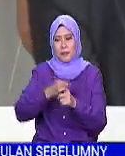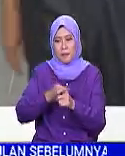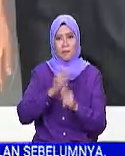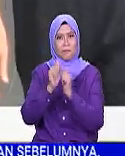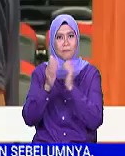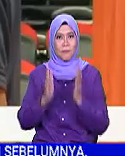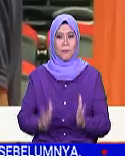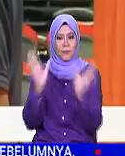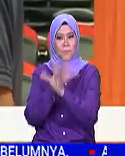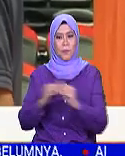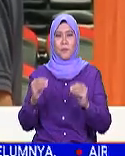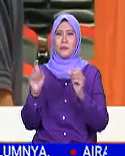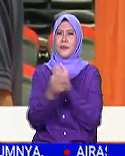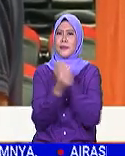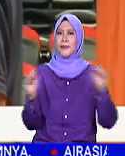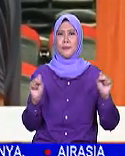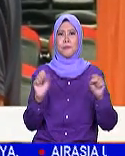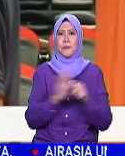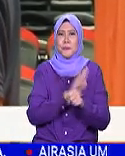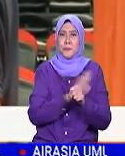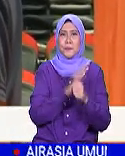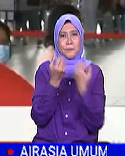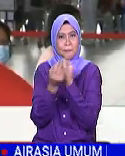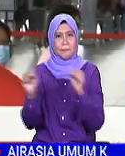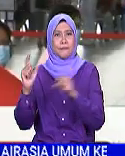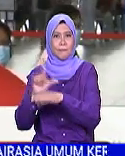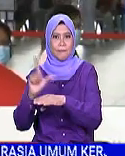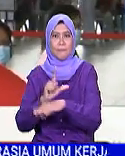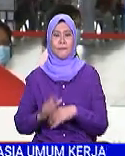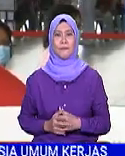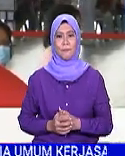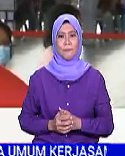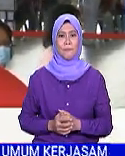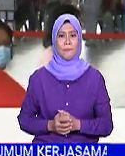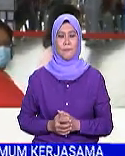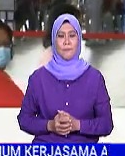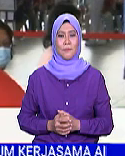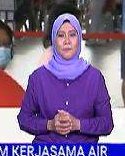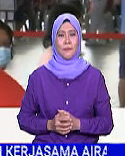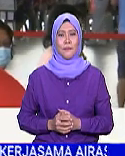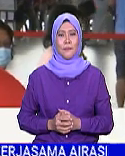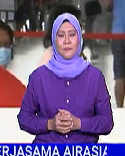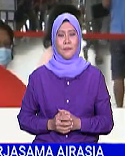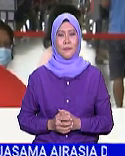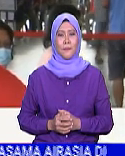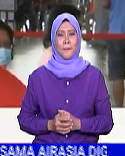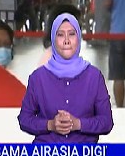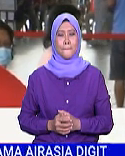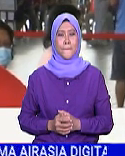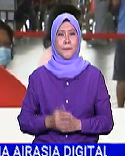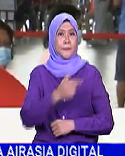atlet jerawat dapat membuat persediaan secukupnya Oke ndek sini ae teliti a